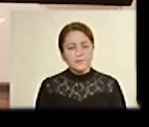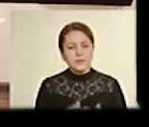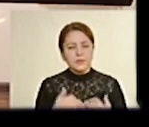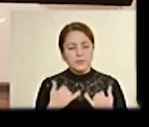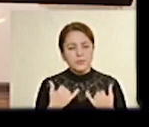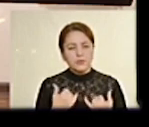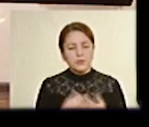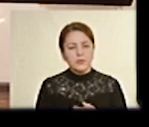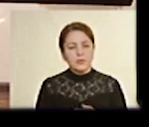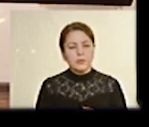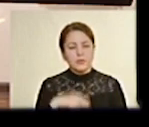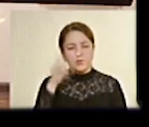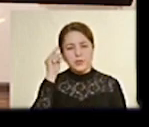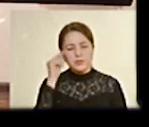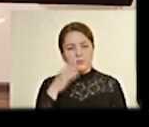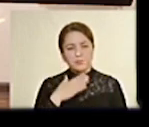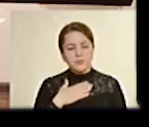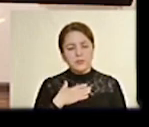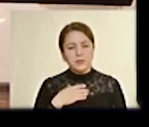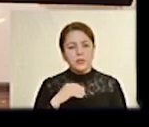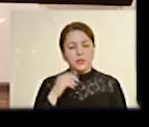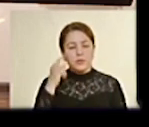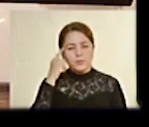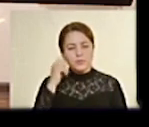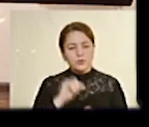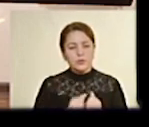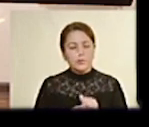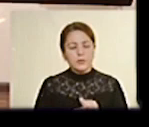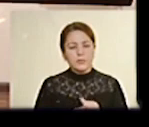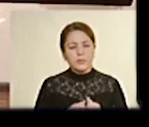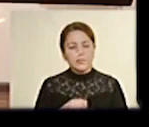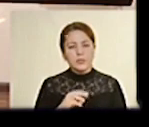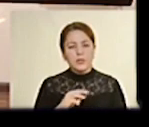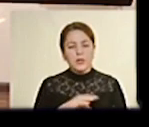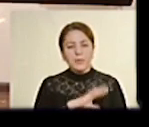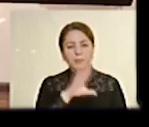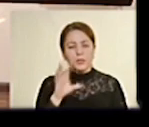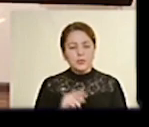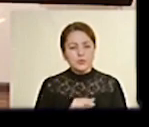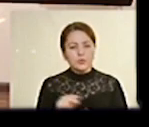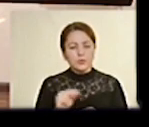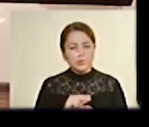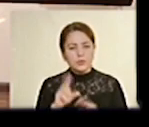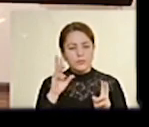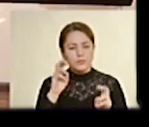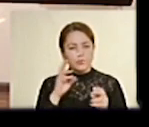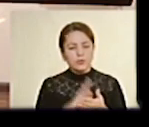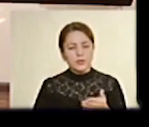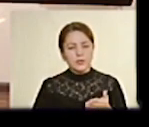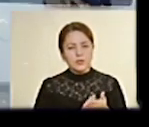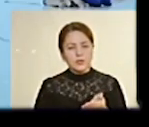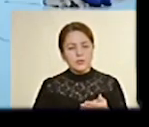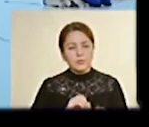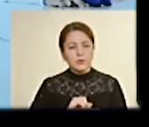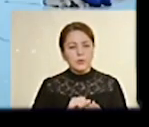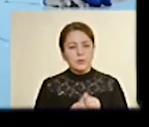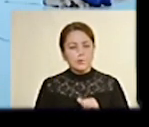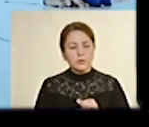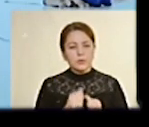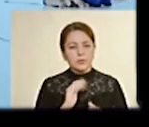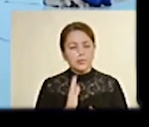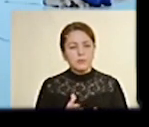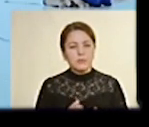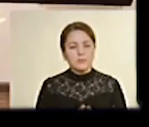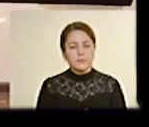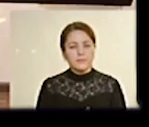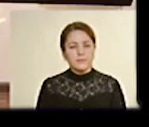Bugungi darsimizda biz mustahkamlash, ya'ni barcha o'tilgan mavzularni takrorlab, mustahkamlab